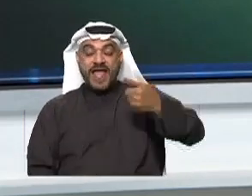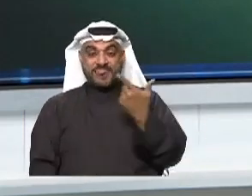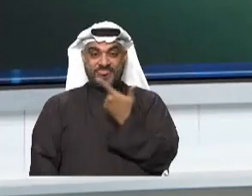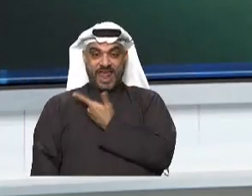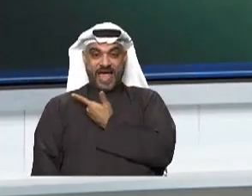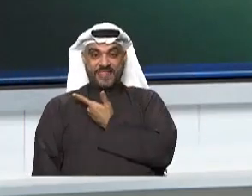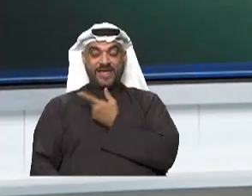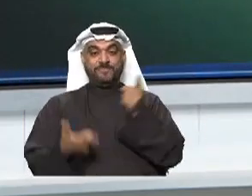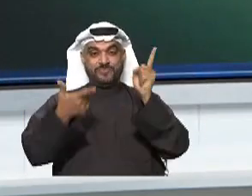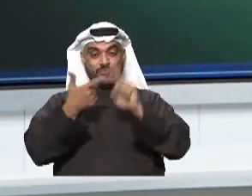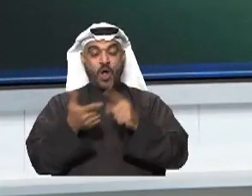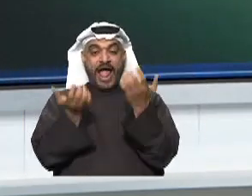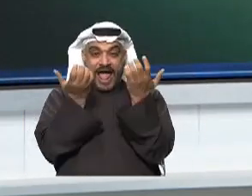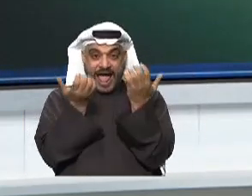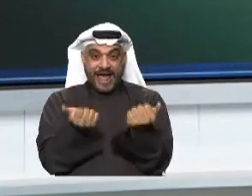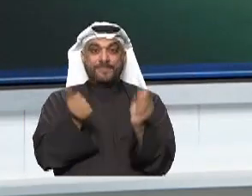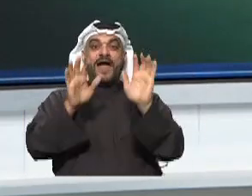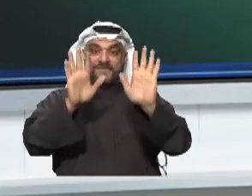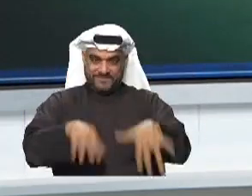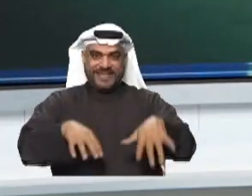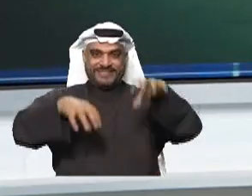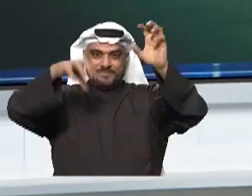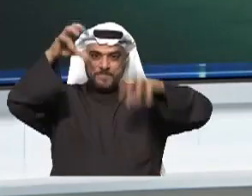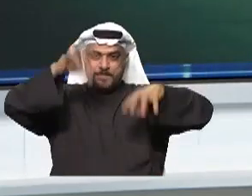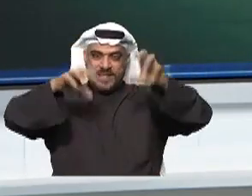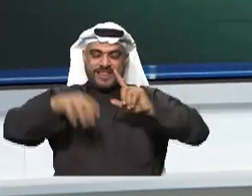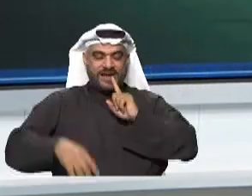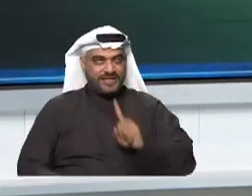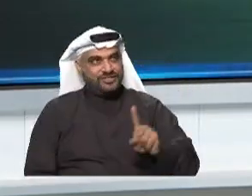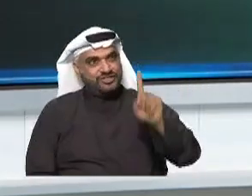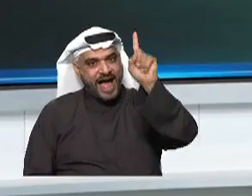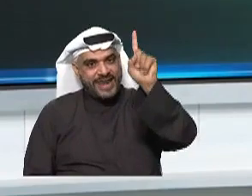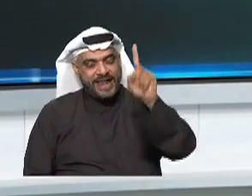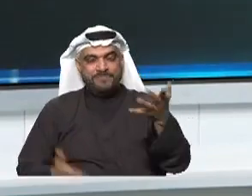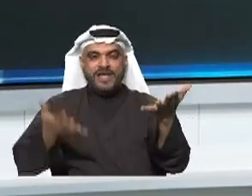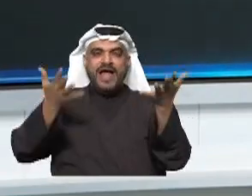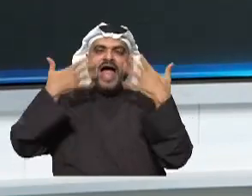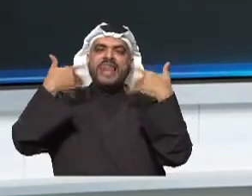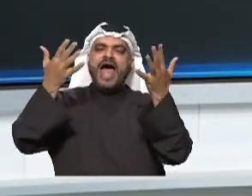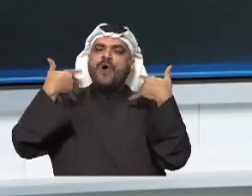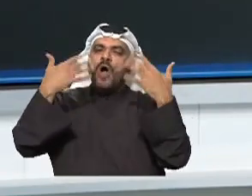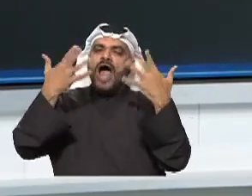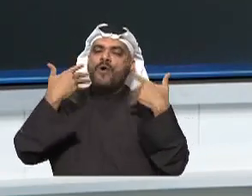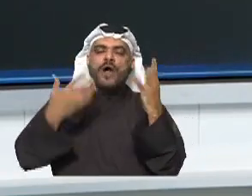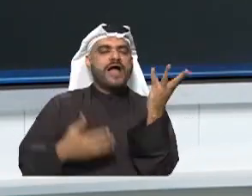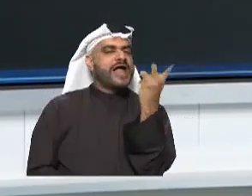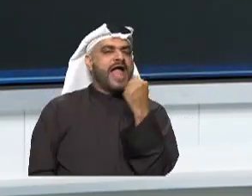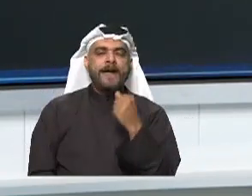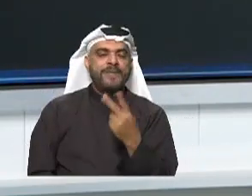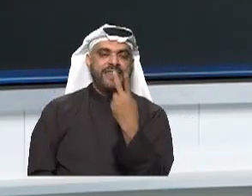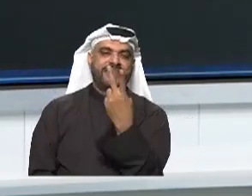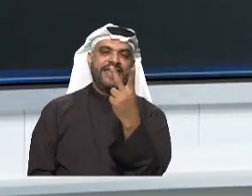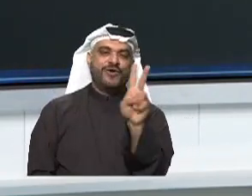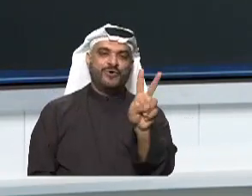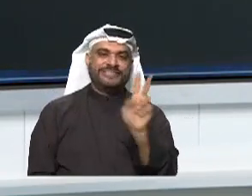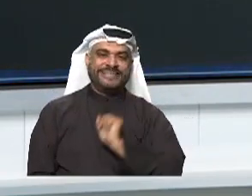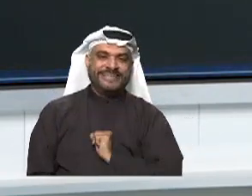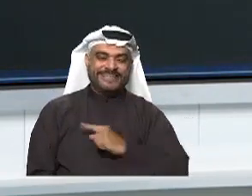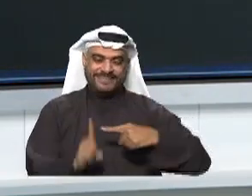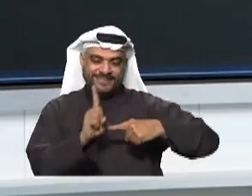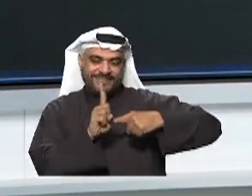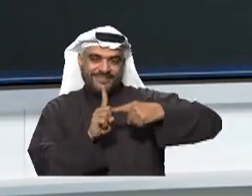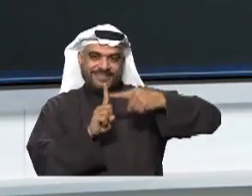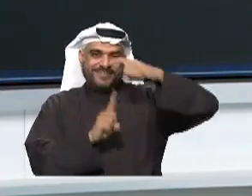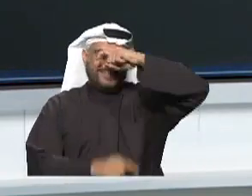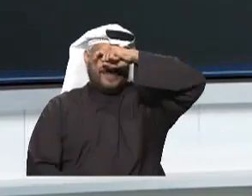أيضا متقلبة الاتجاه لنهار اليوم، سرعة تتراوح ما بين 6 إلى 22 كيلومتر بالساعة، ودرجات حرارة